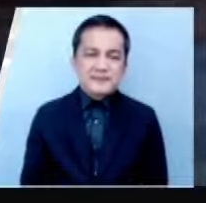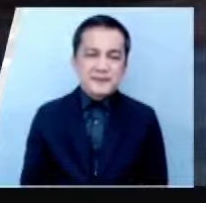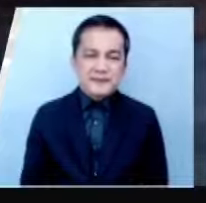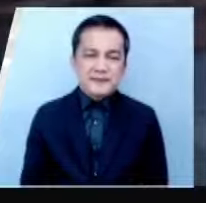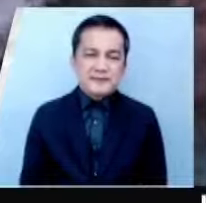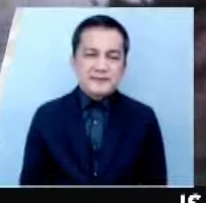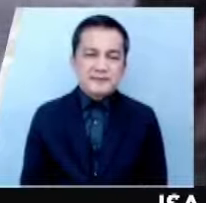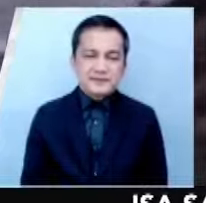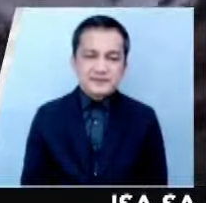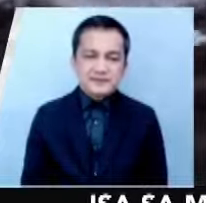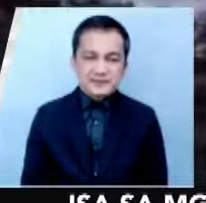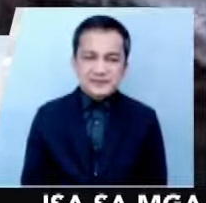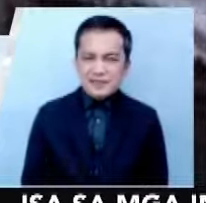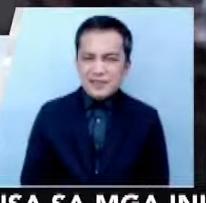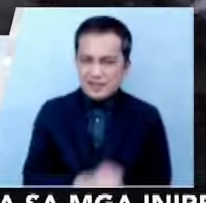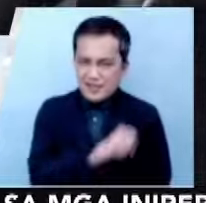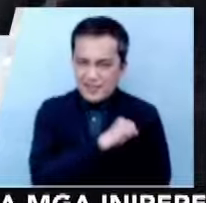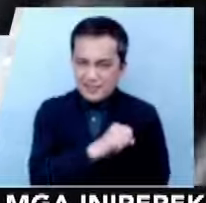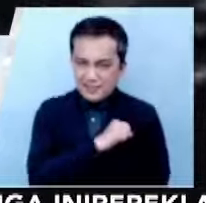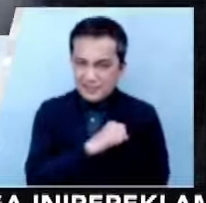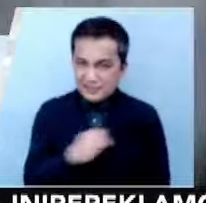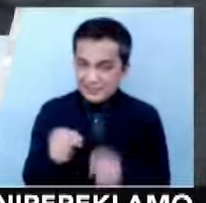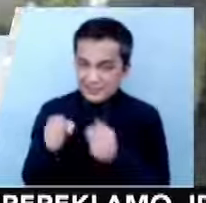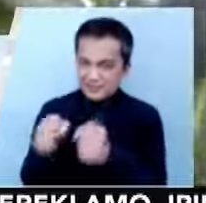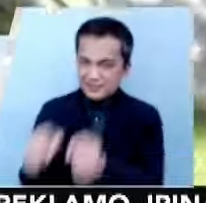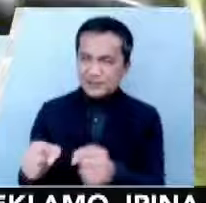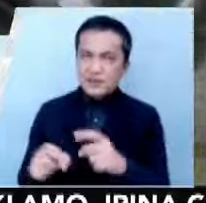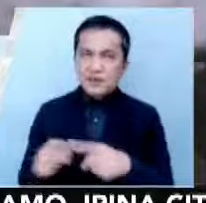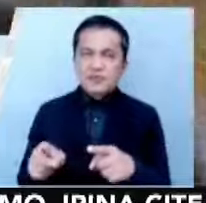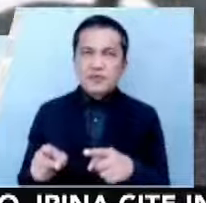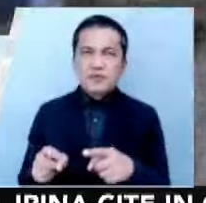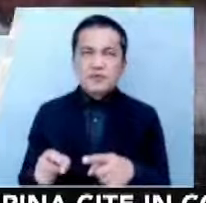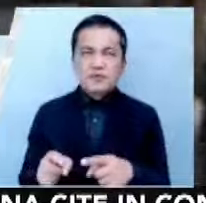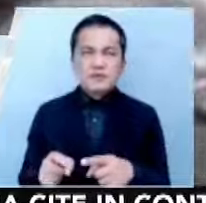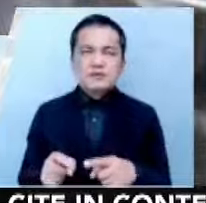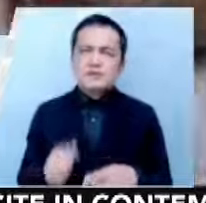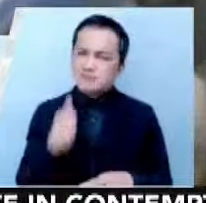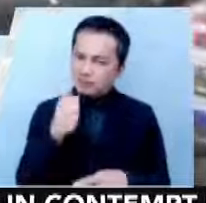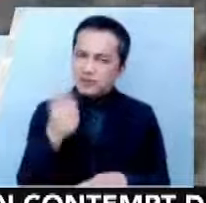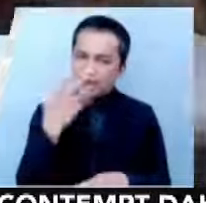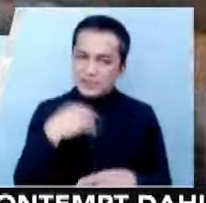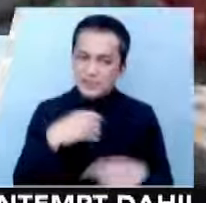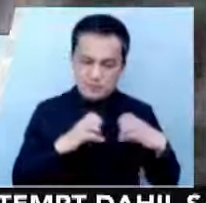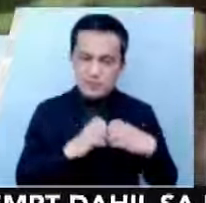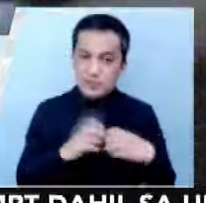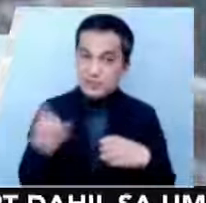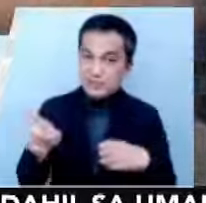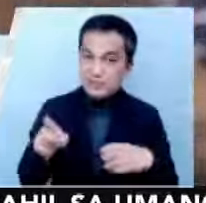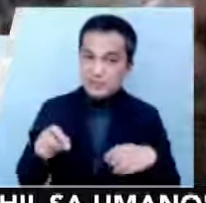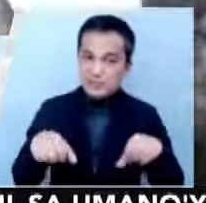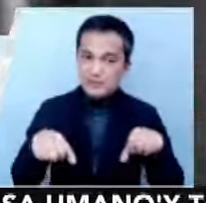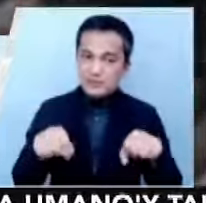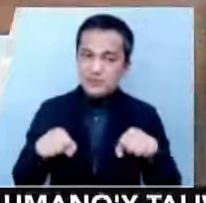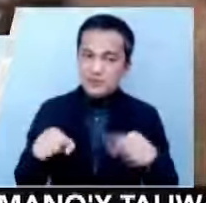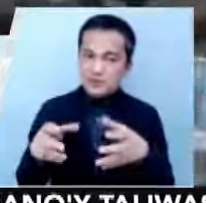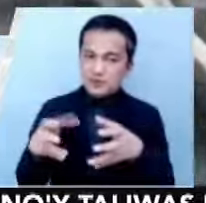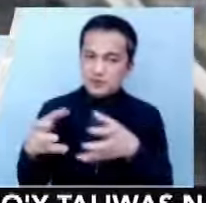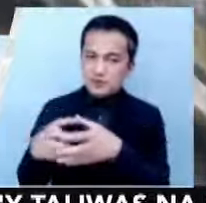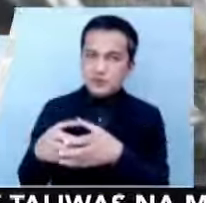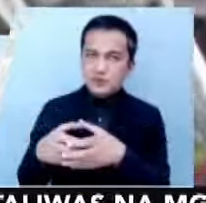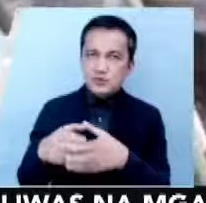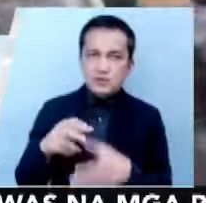Astig sa kalsada, pero busilak ang puso. Yan ang mga motorista ng grupong NCP.